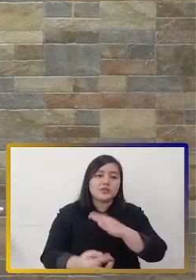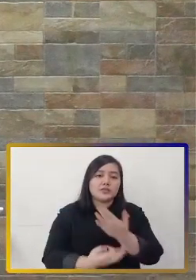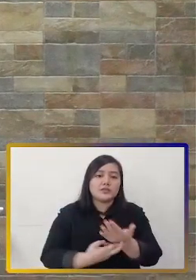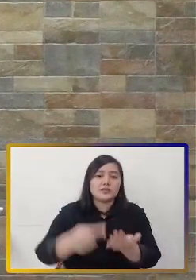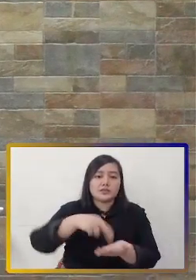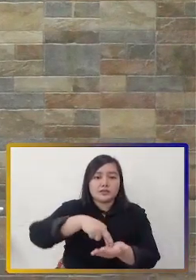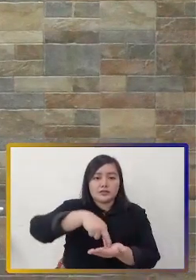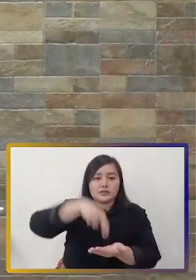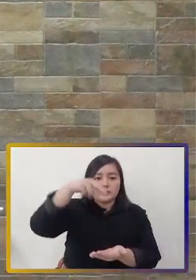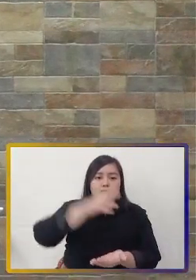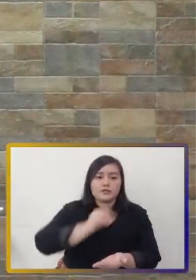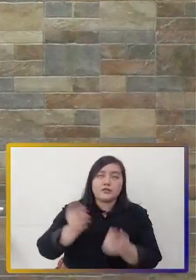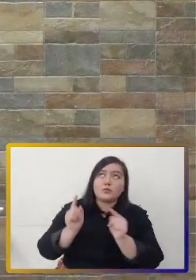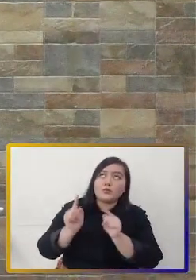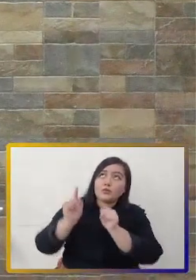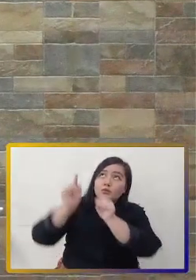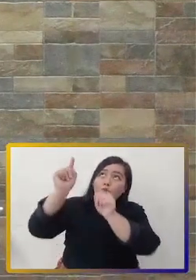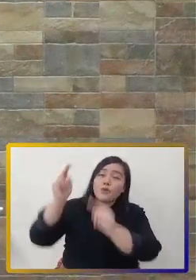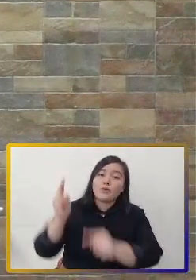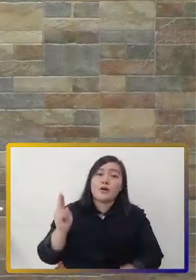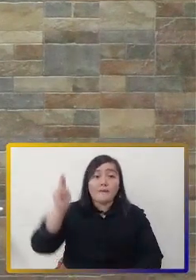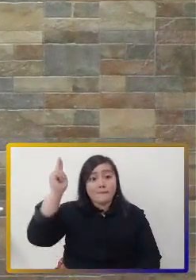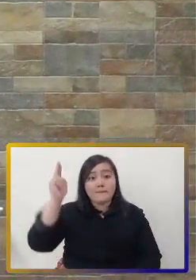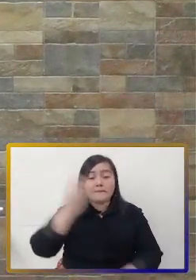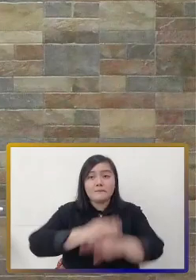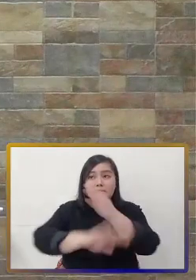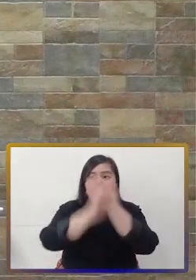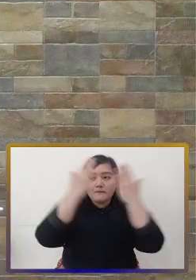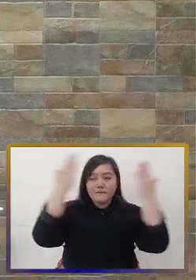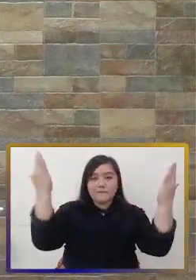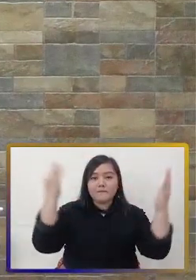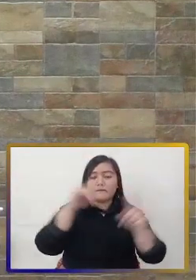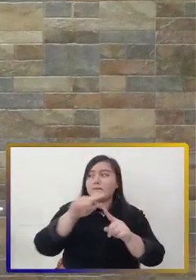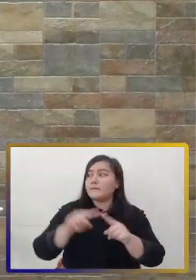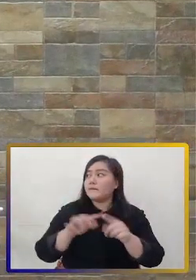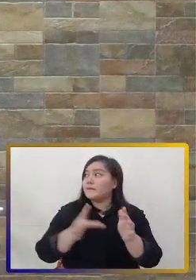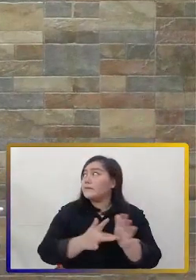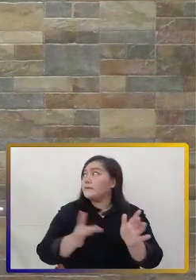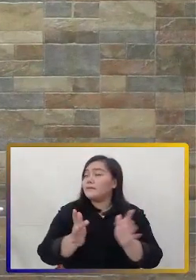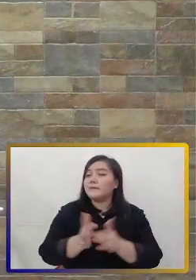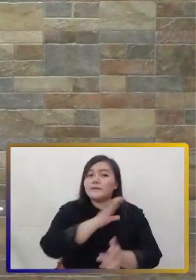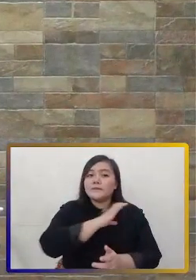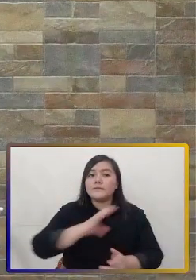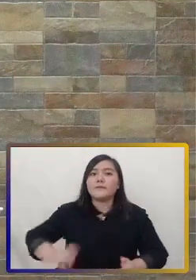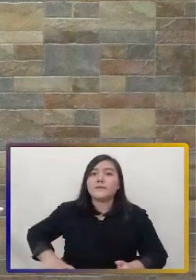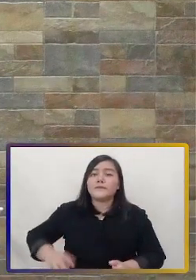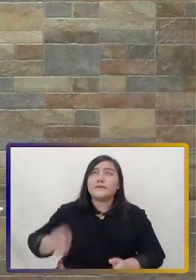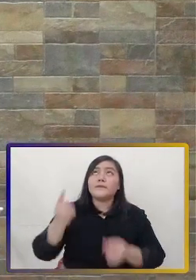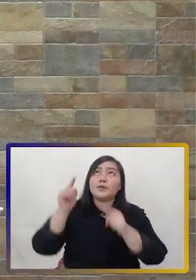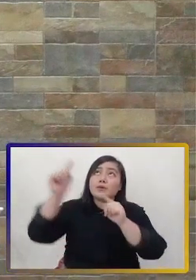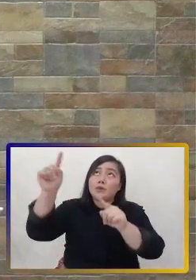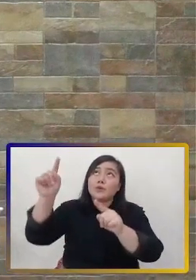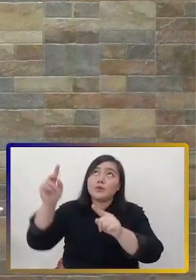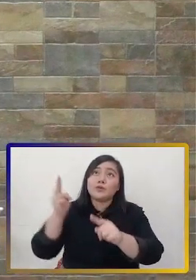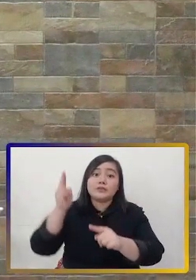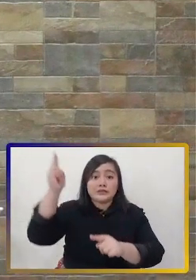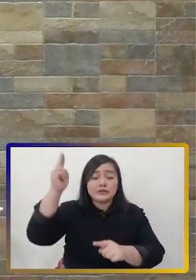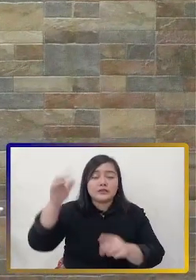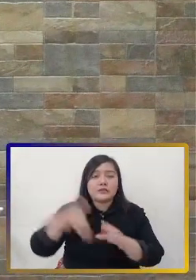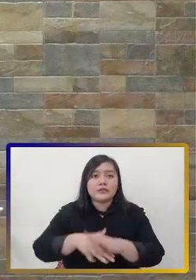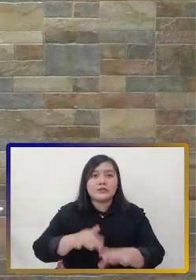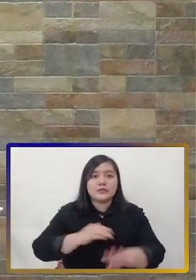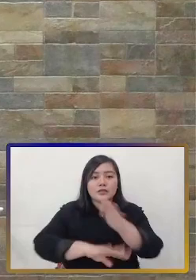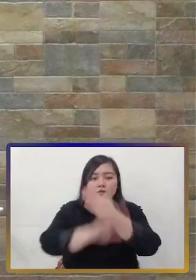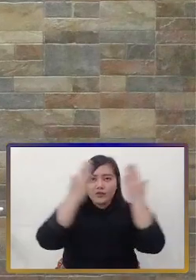ascension. Nung bumalik na ang Panginoon Hesus Kristo, mga kapatid, sa langit, meron na po siyang mga